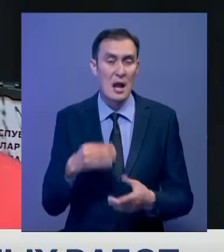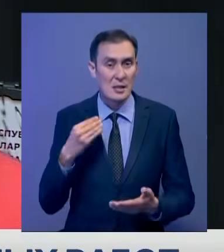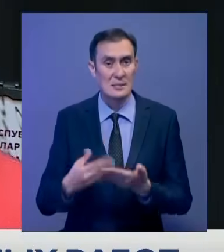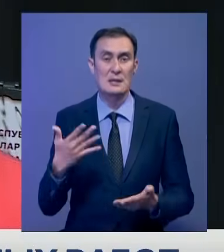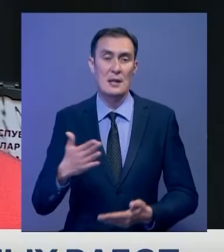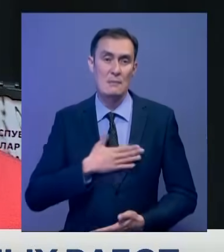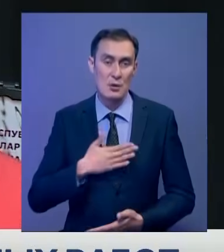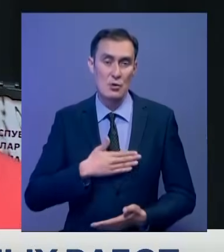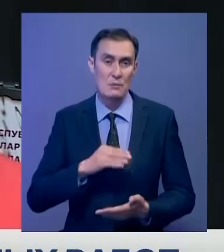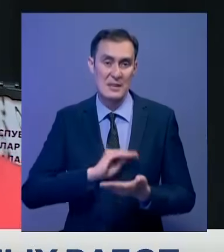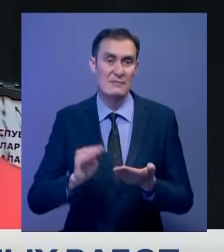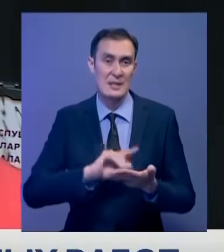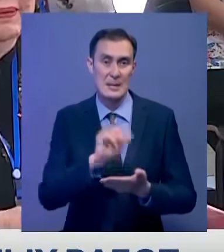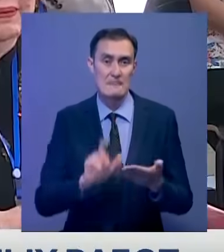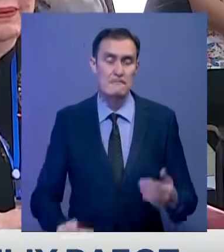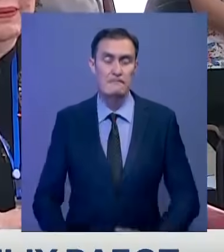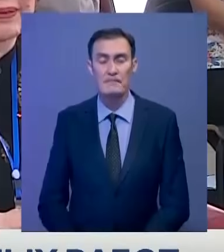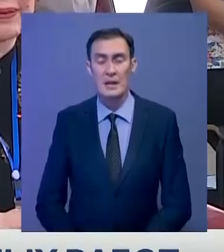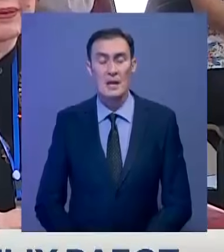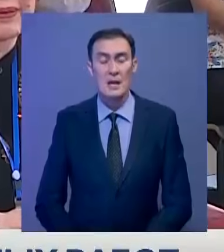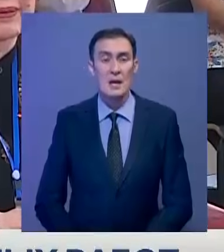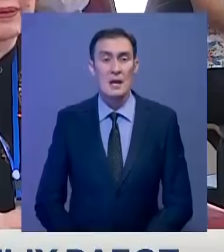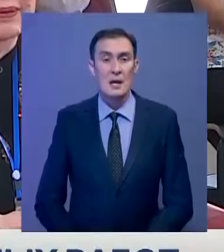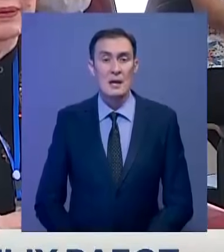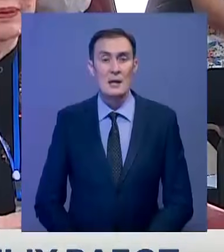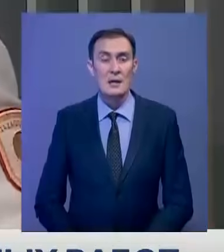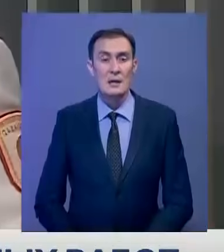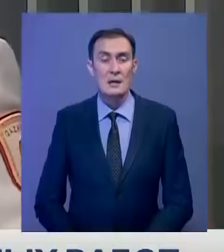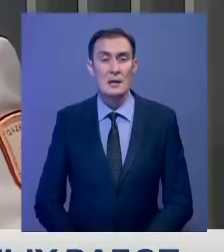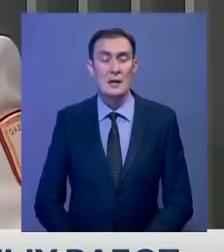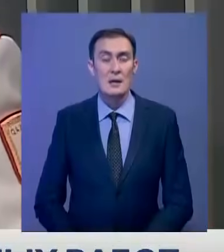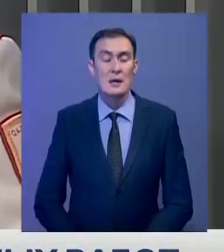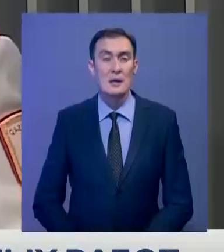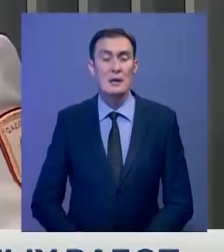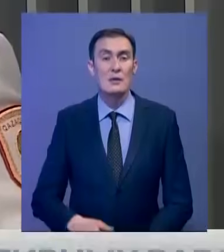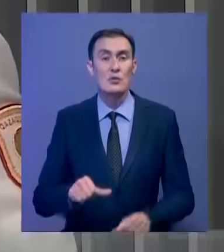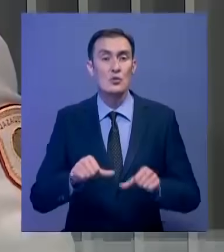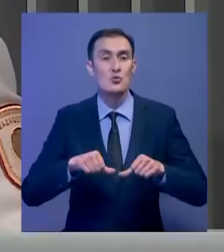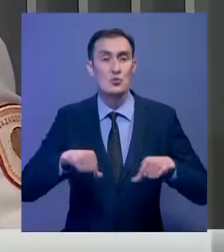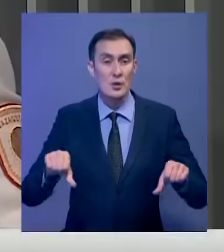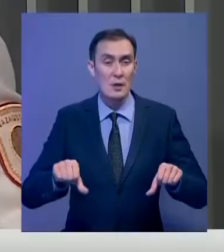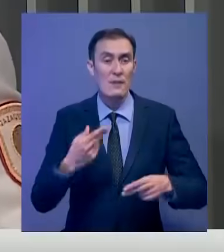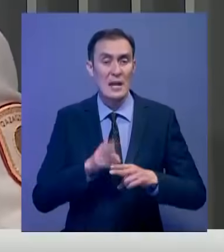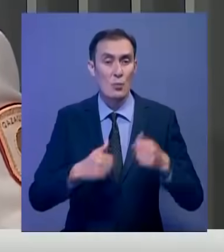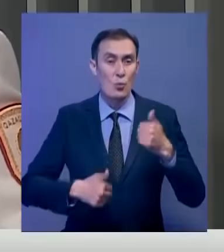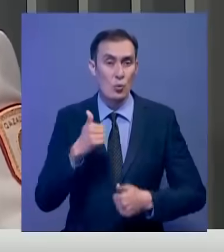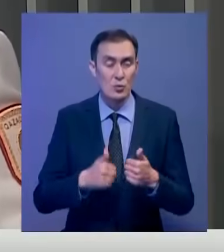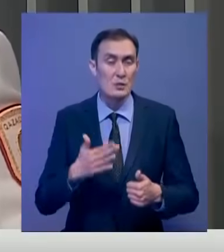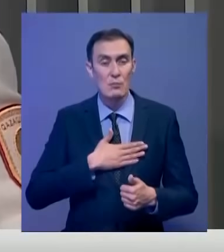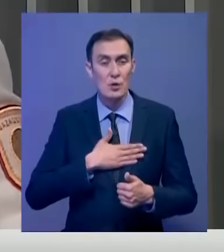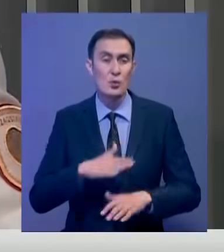оценили мое произведение. При создании жюри на этот конкурс мы